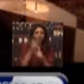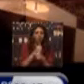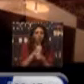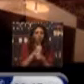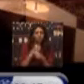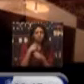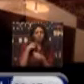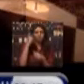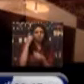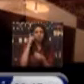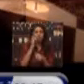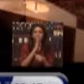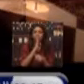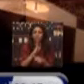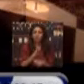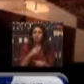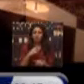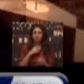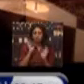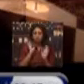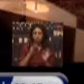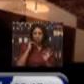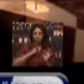بكله بصدق وبإخلاص